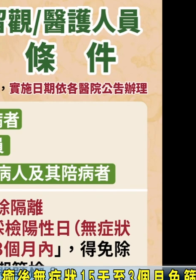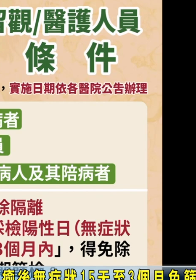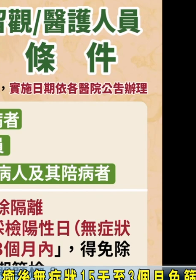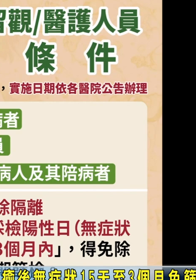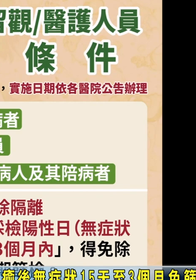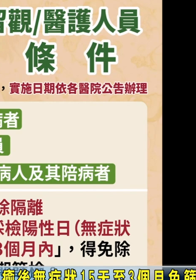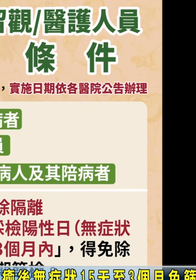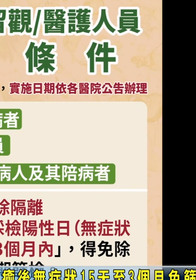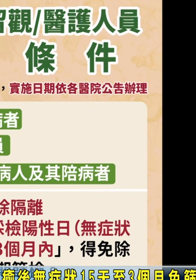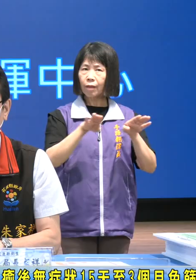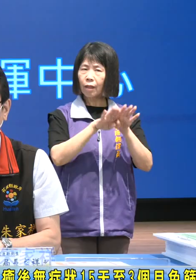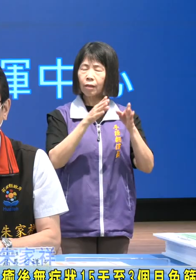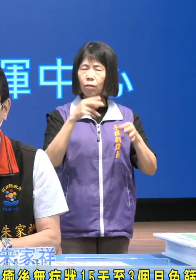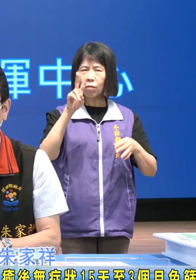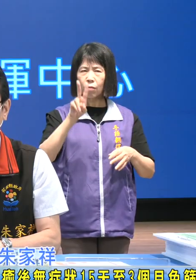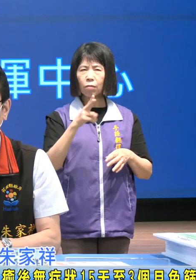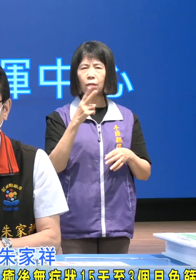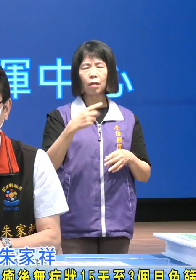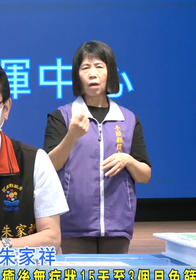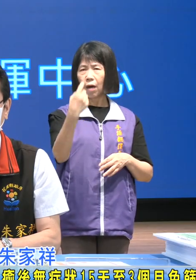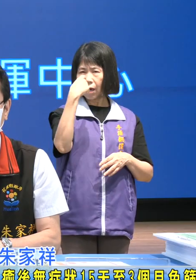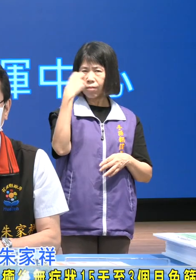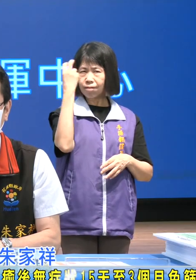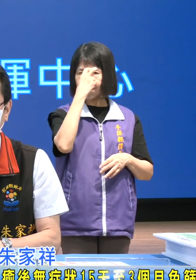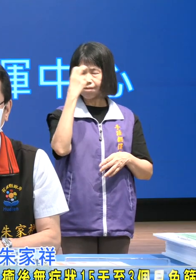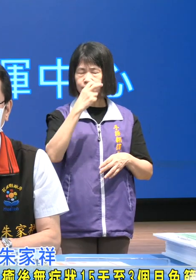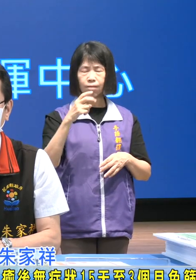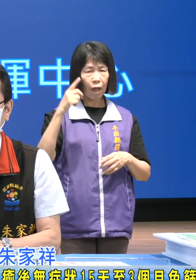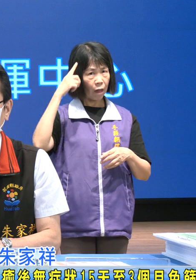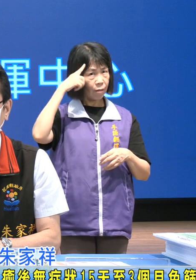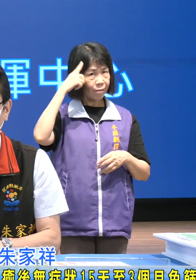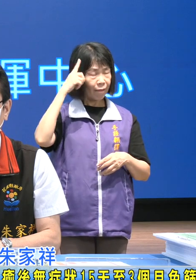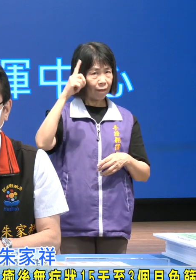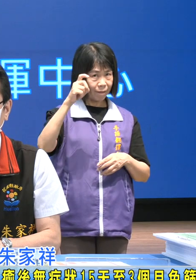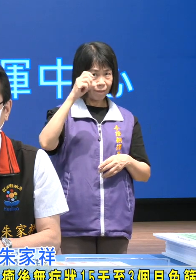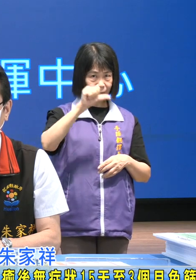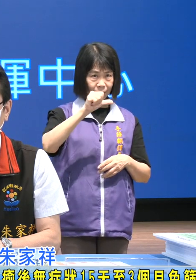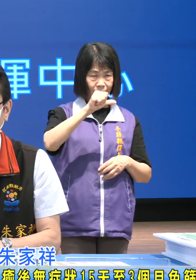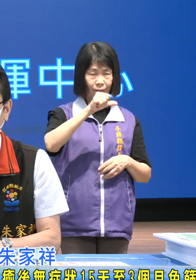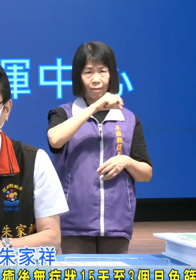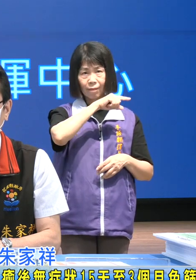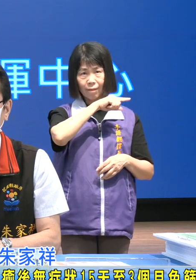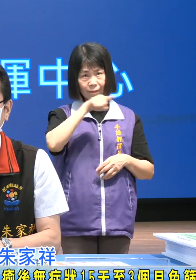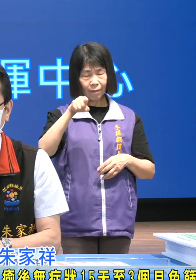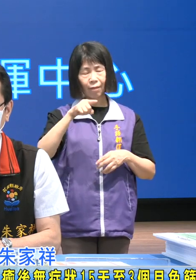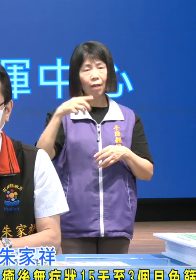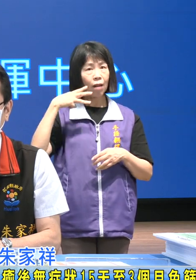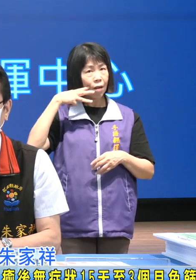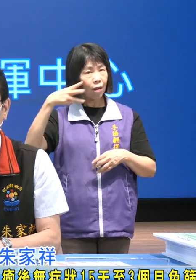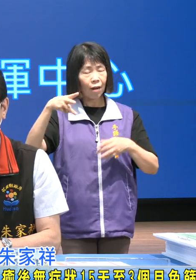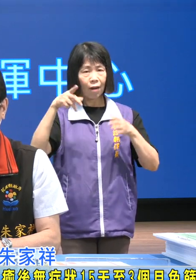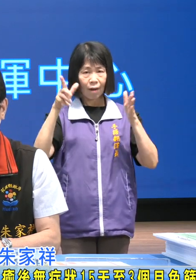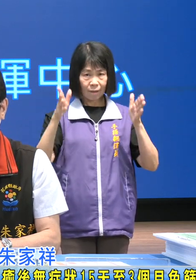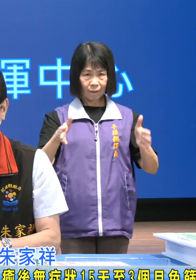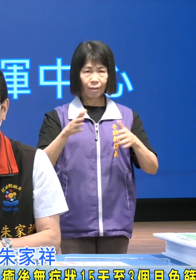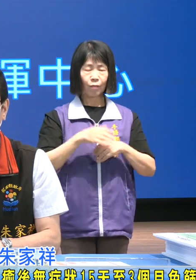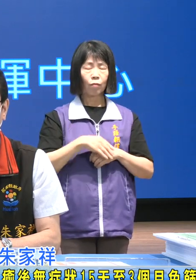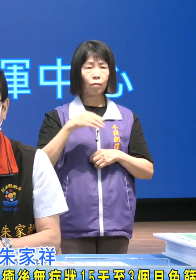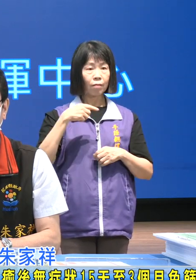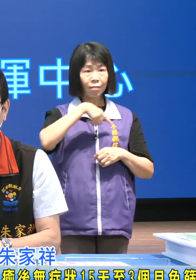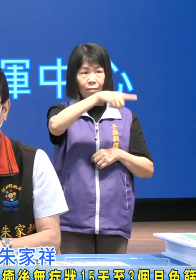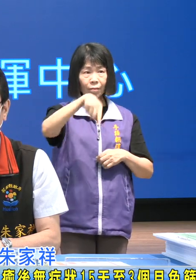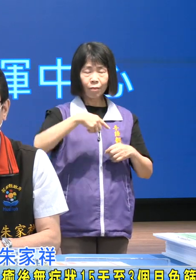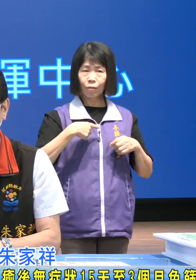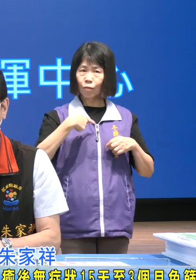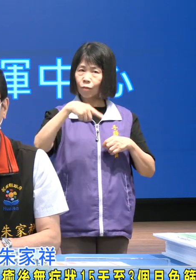日或采检阳性日15天以上到3个月以内，啊，这些人如果你到医院